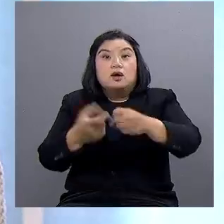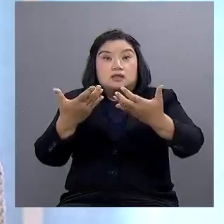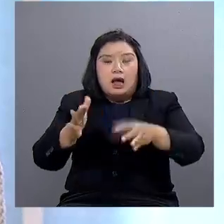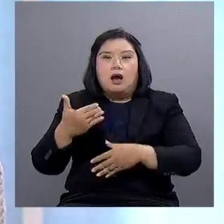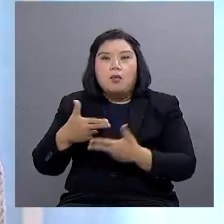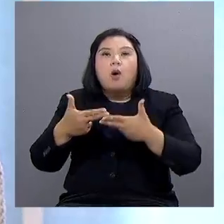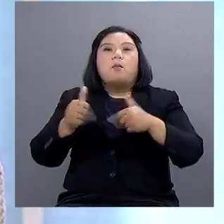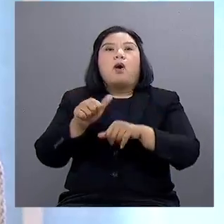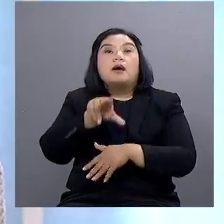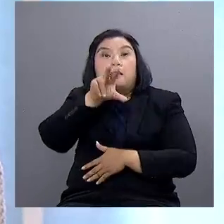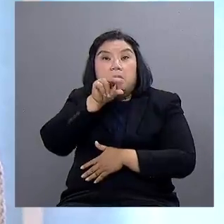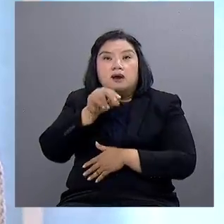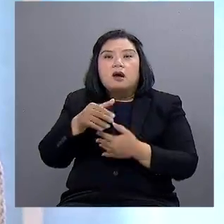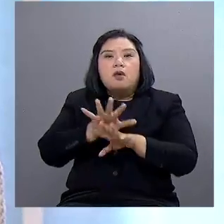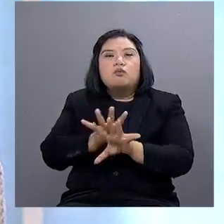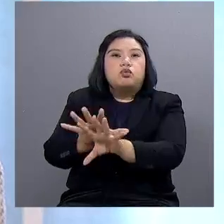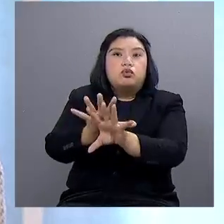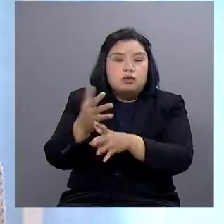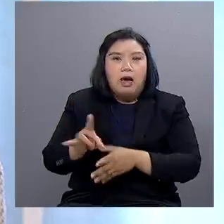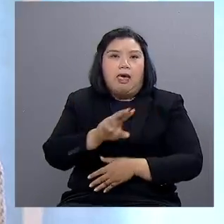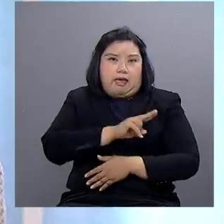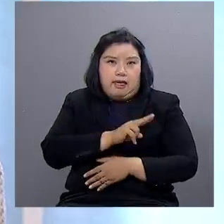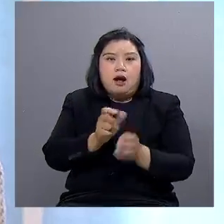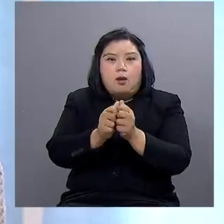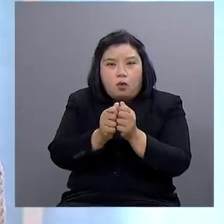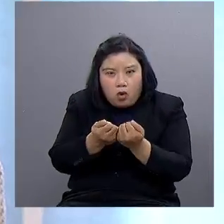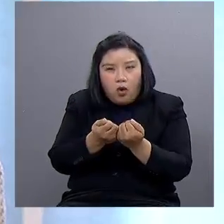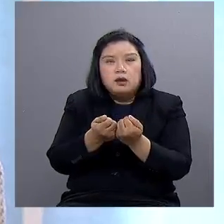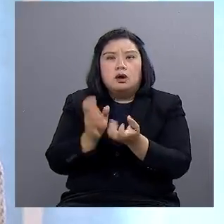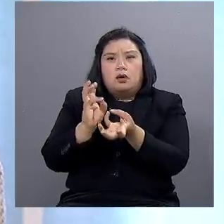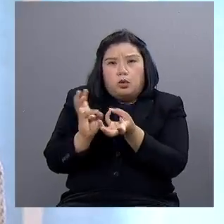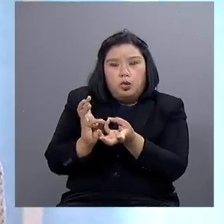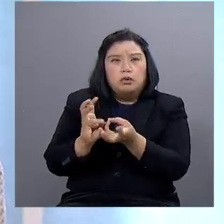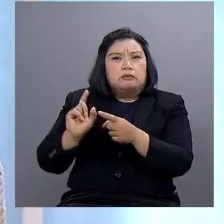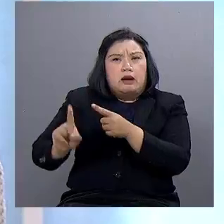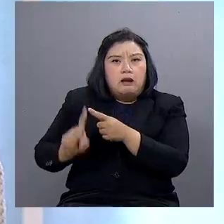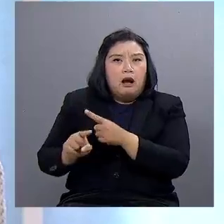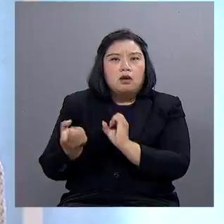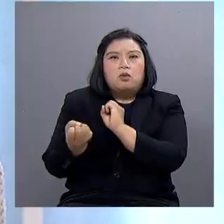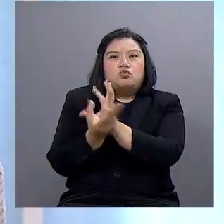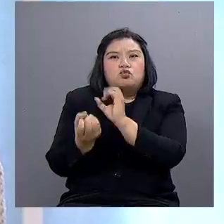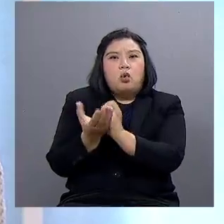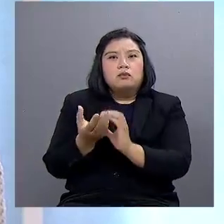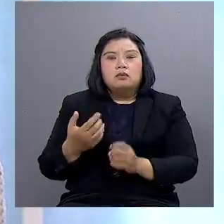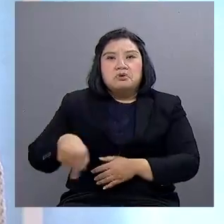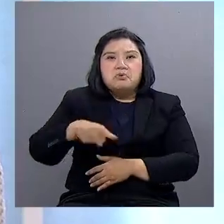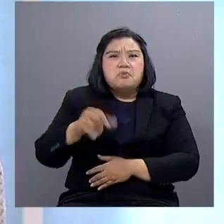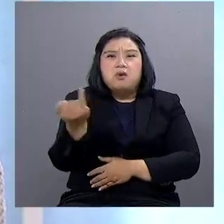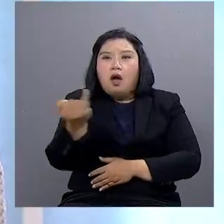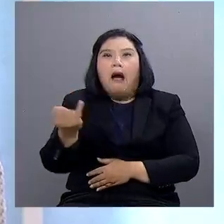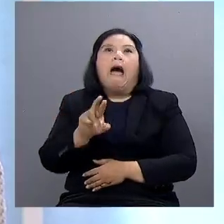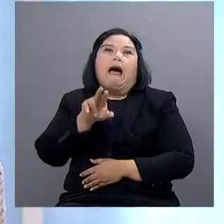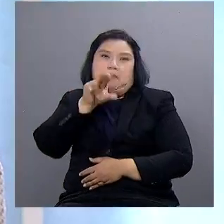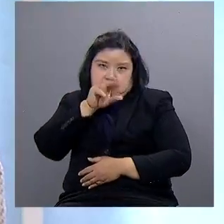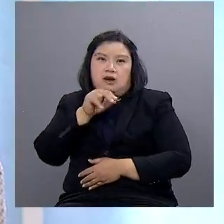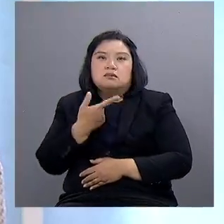แล้วเป็ดเหล่านี้ครับจะไปจิกกินพวกหอยเชอรี่พวกสิ่งที่เป็นปฏิกูลต่างๆที่อยู่ในท้องนาเนี่ยครับทำให้ต้นข้าวสามารถเ